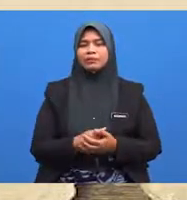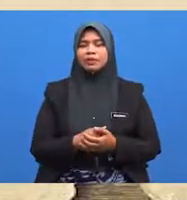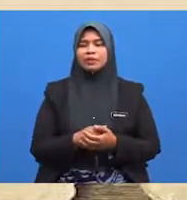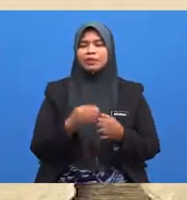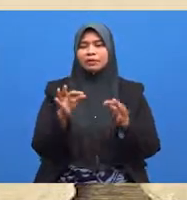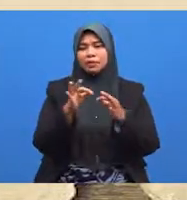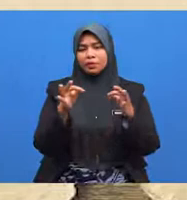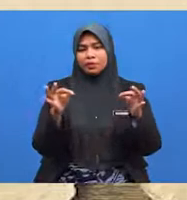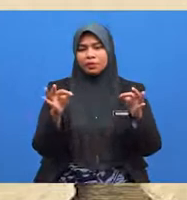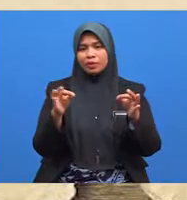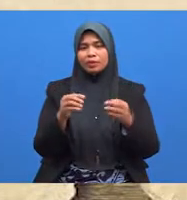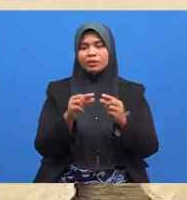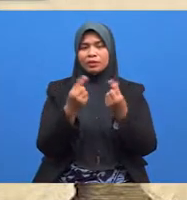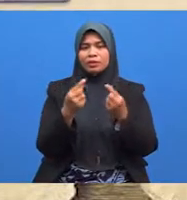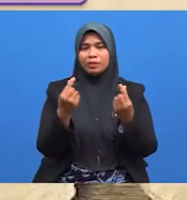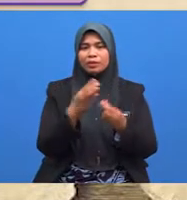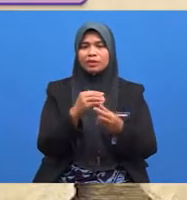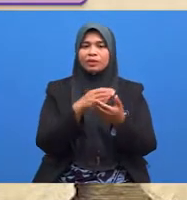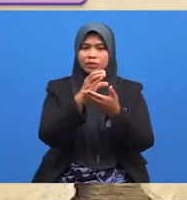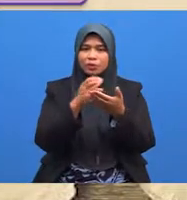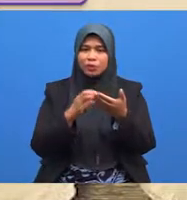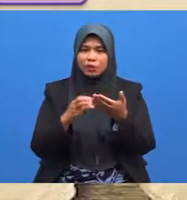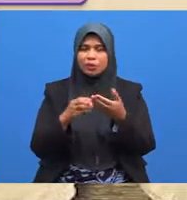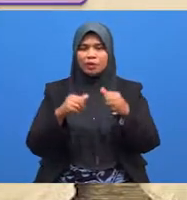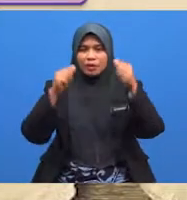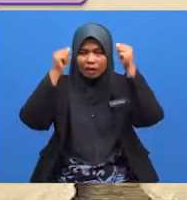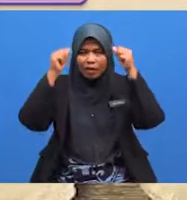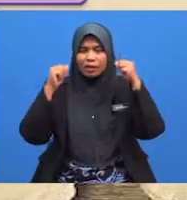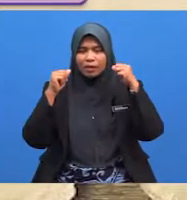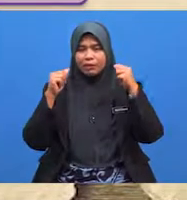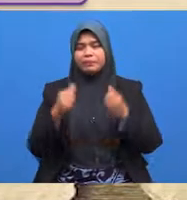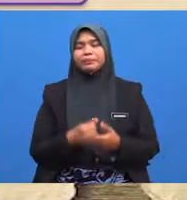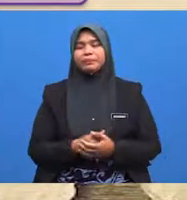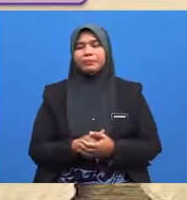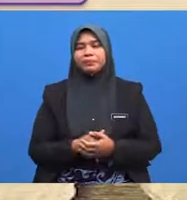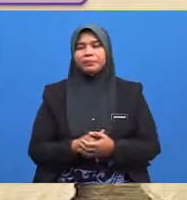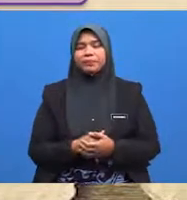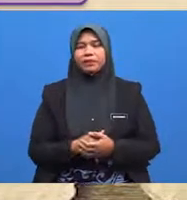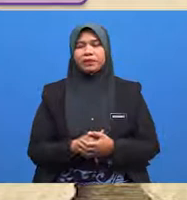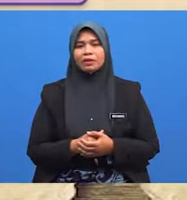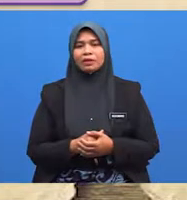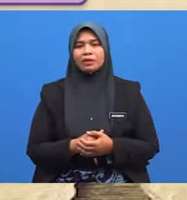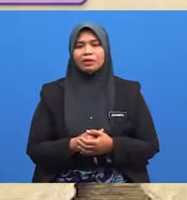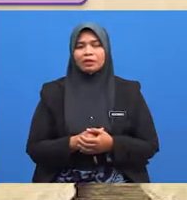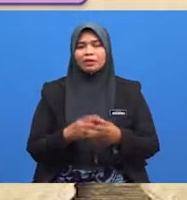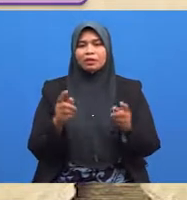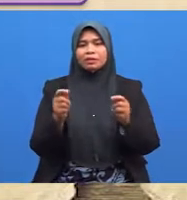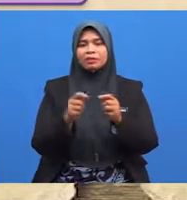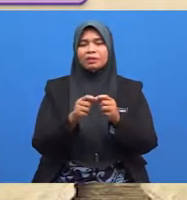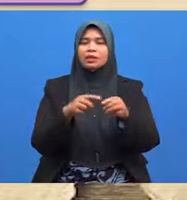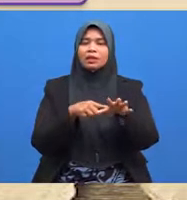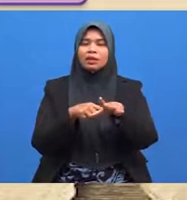adalah kombinasi corak, geometri yang tajam, kaligrafi ayat Quran dan corak